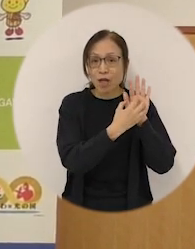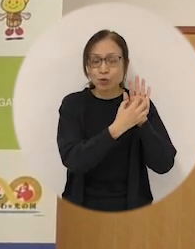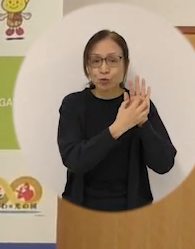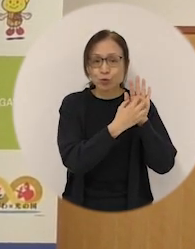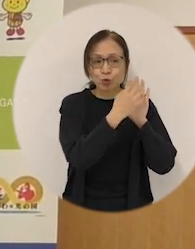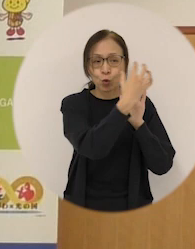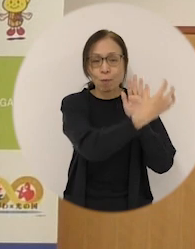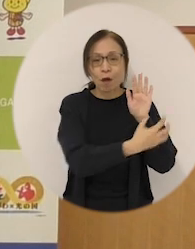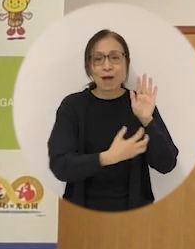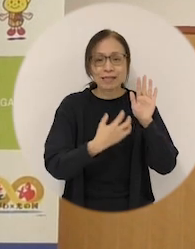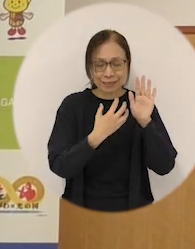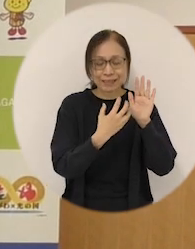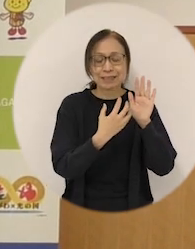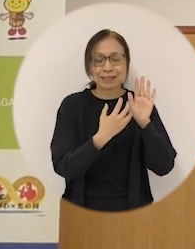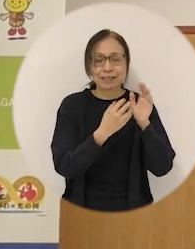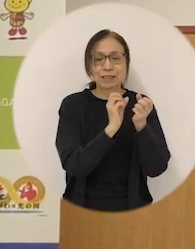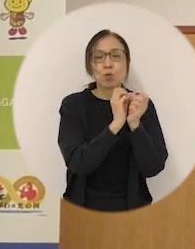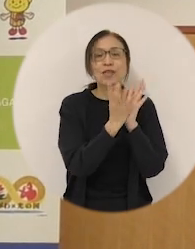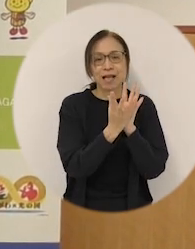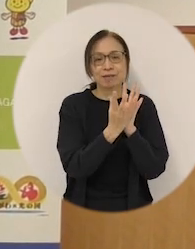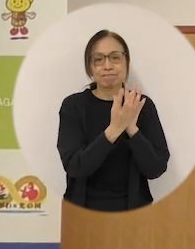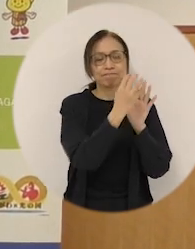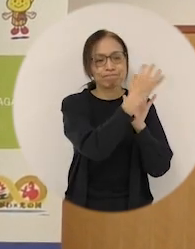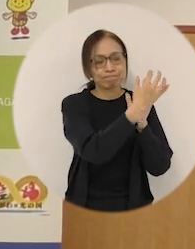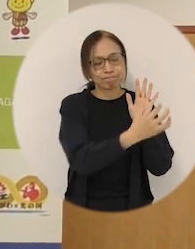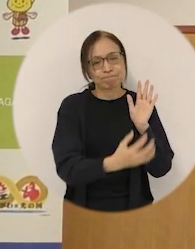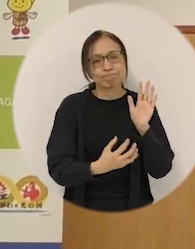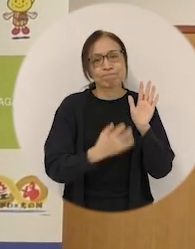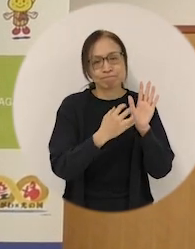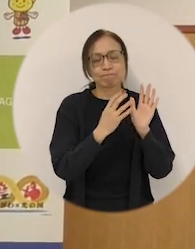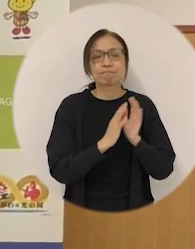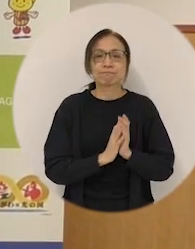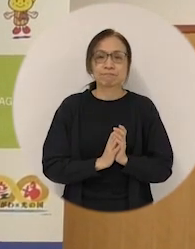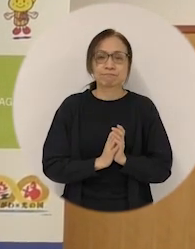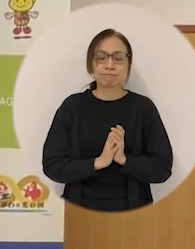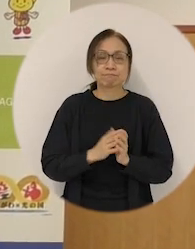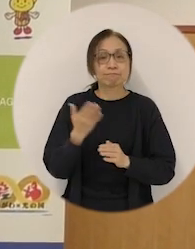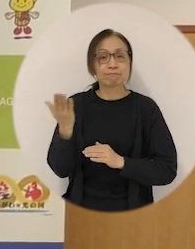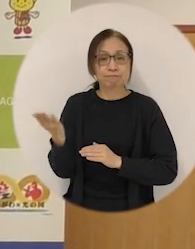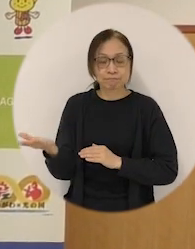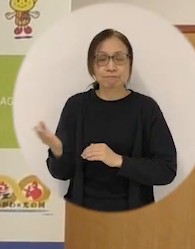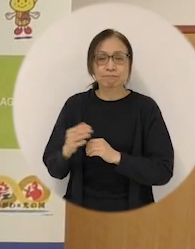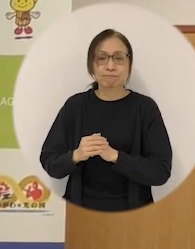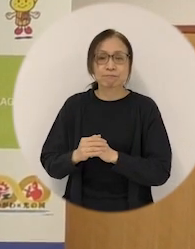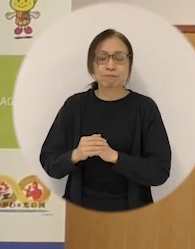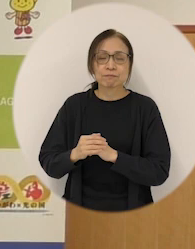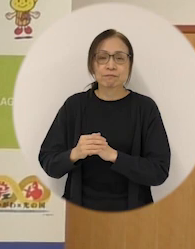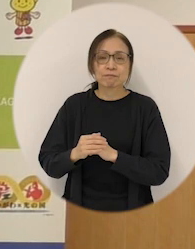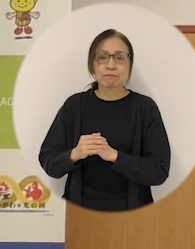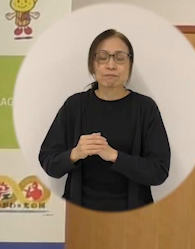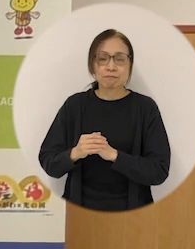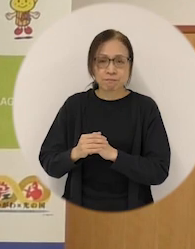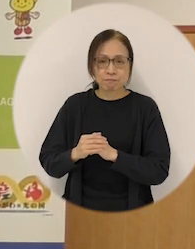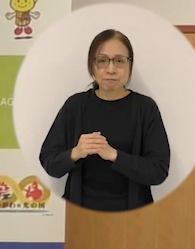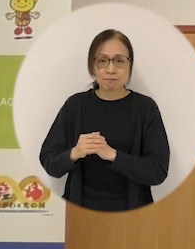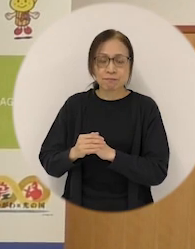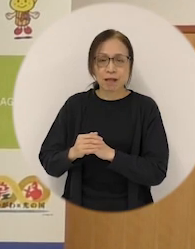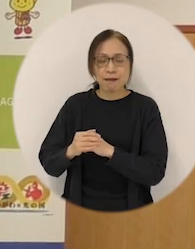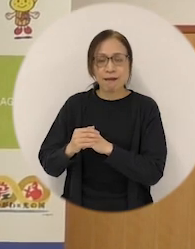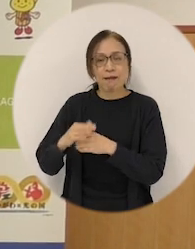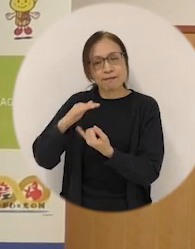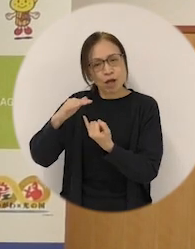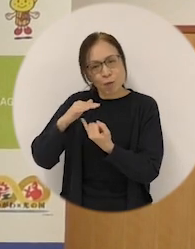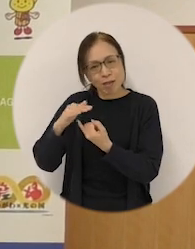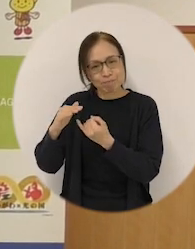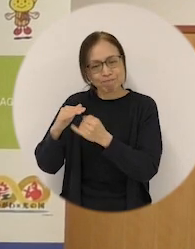りに市の花であるボタンをデザインしたもので、また座間市については座間市のマスコットキャラクターザマ